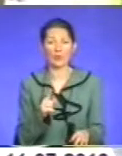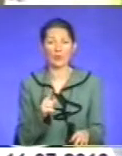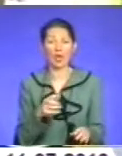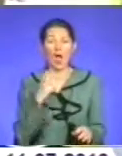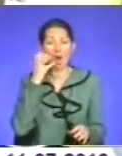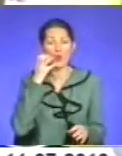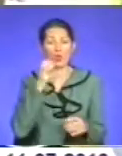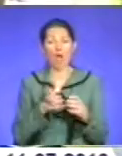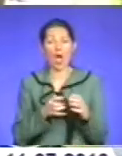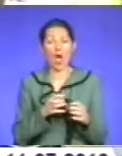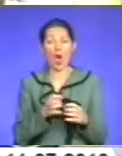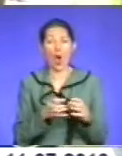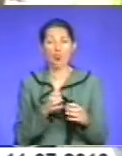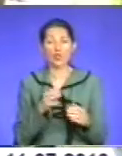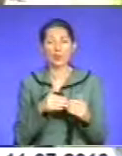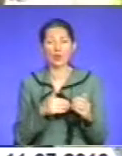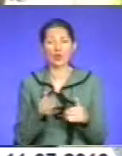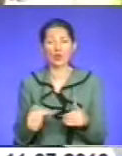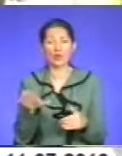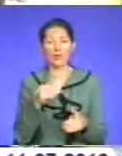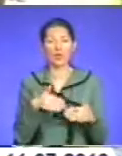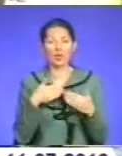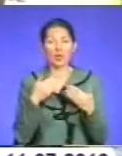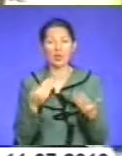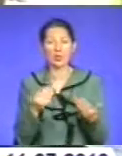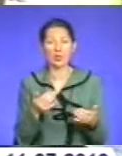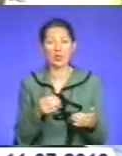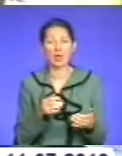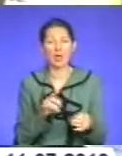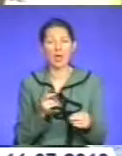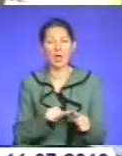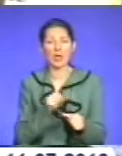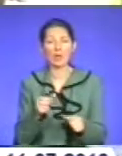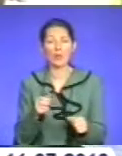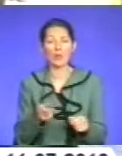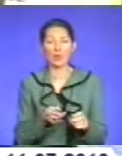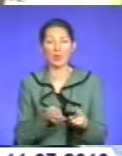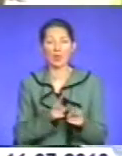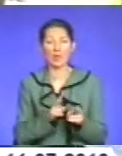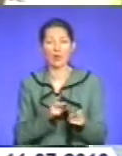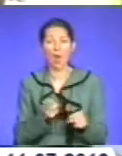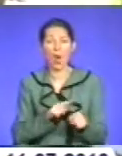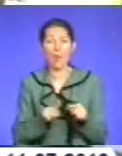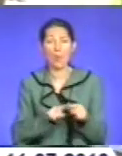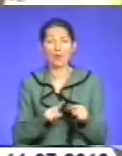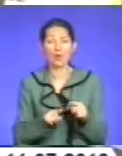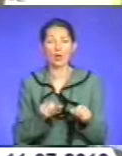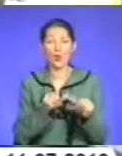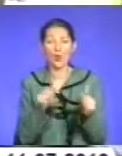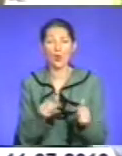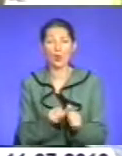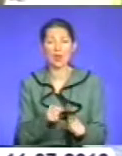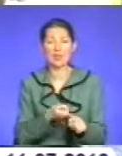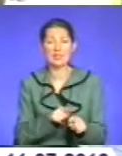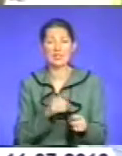фрукти, овочі практично всі рекомендуємо за винятком вареної моркви, буряка. Тому що це є так звані продукти з